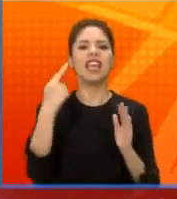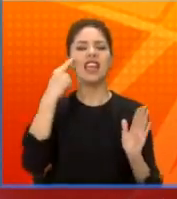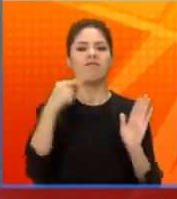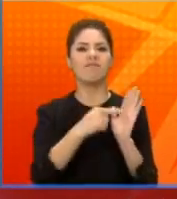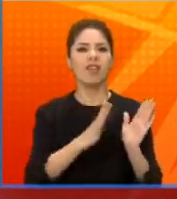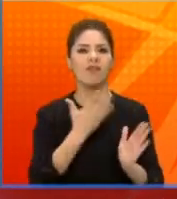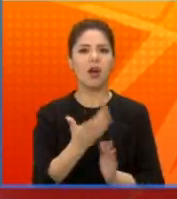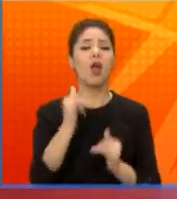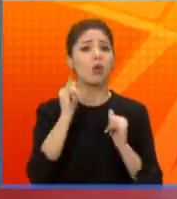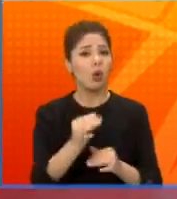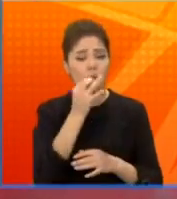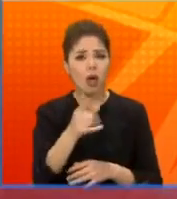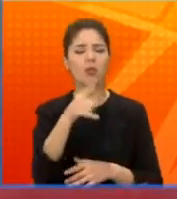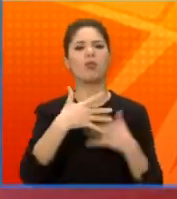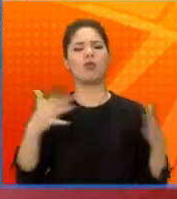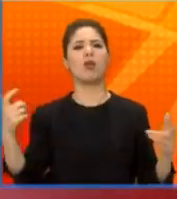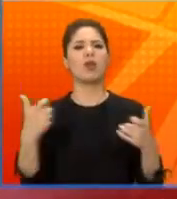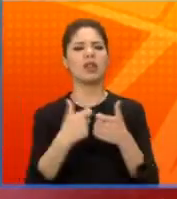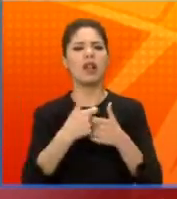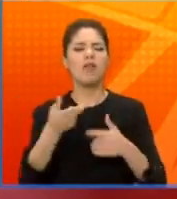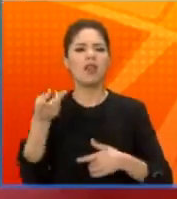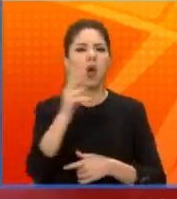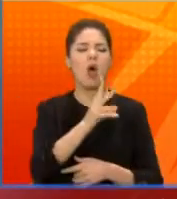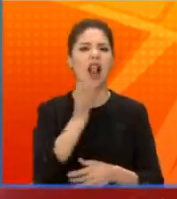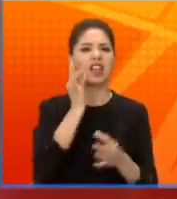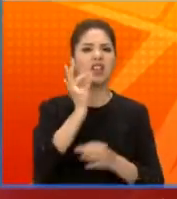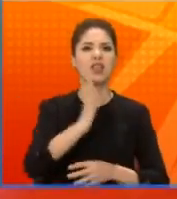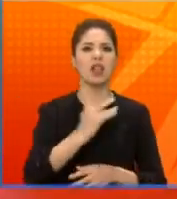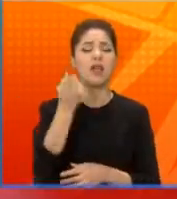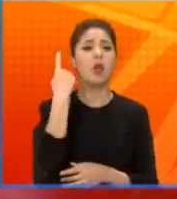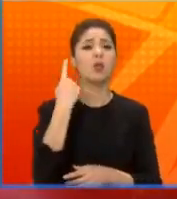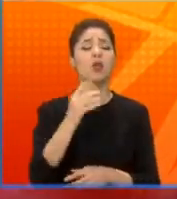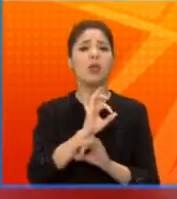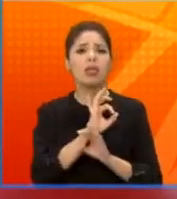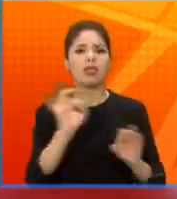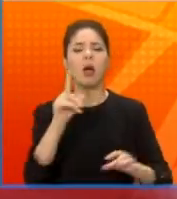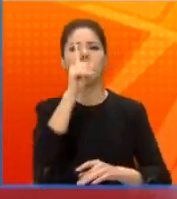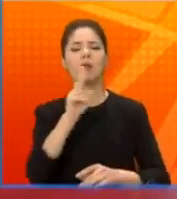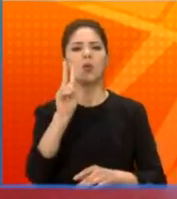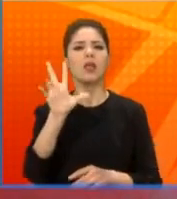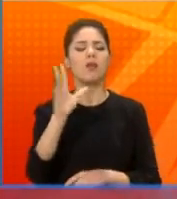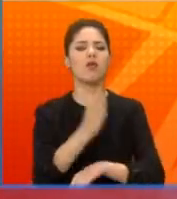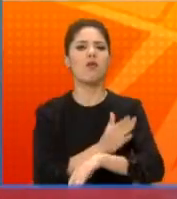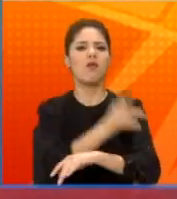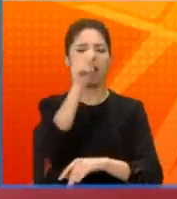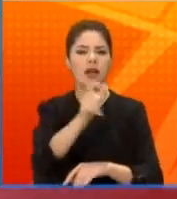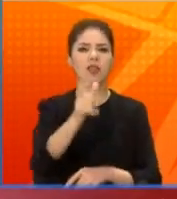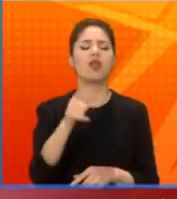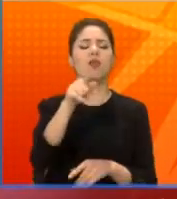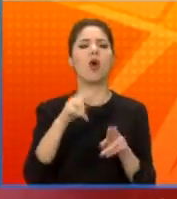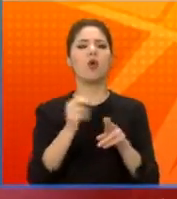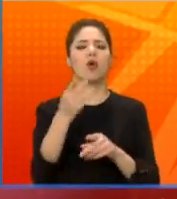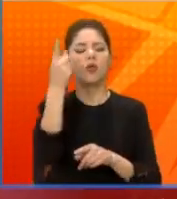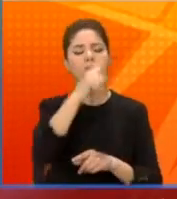ediyor. Kötü haberse bu büyük savaşta yitirdiğimiz canlar. Dün 123 vatandaşımızı daha kurban verdik o